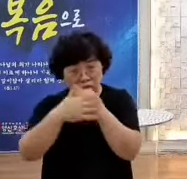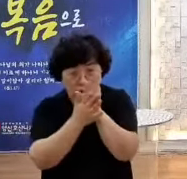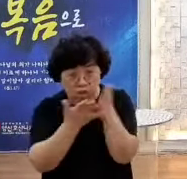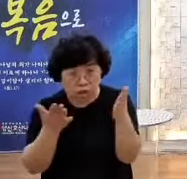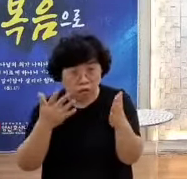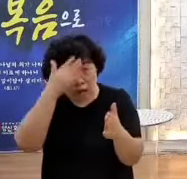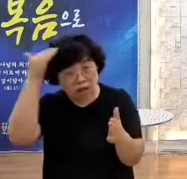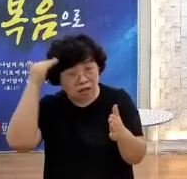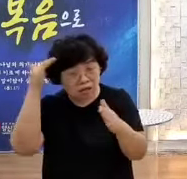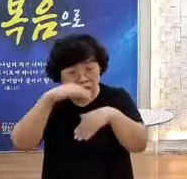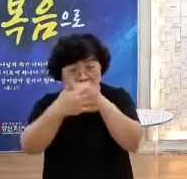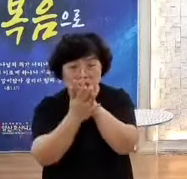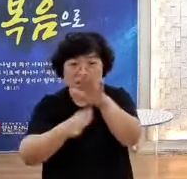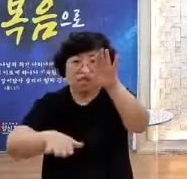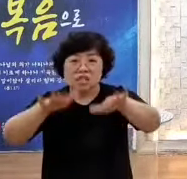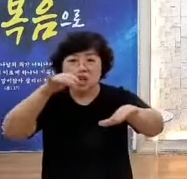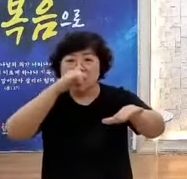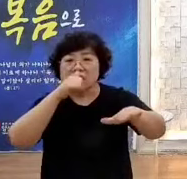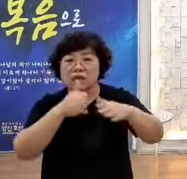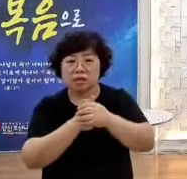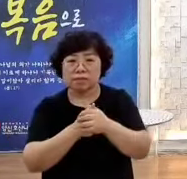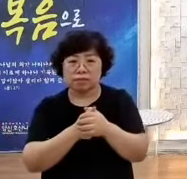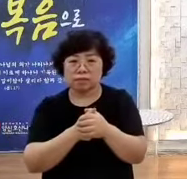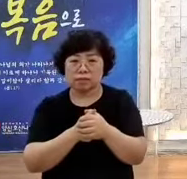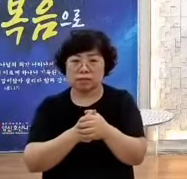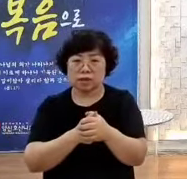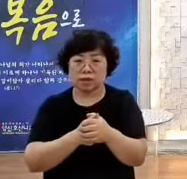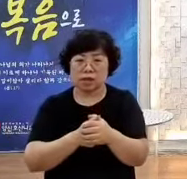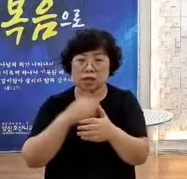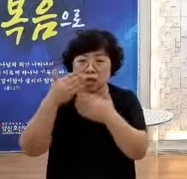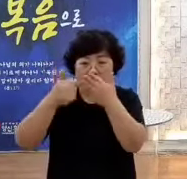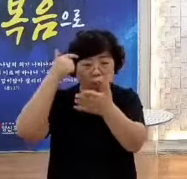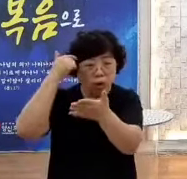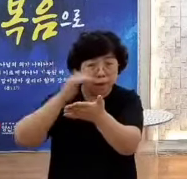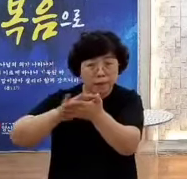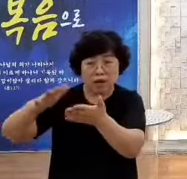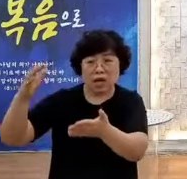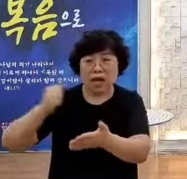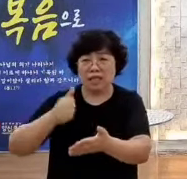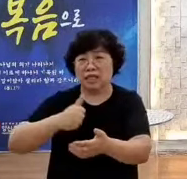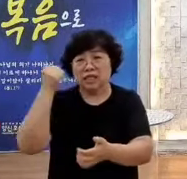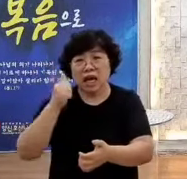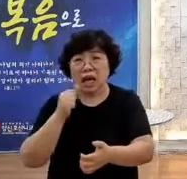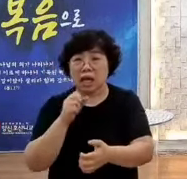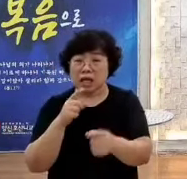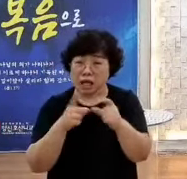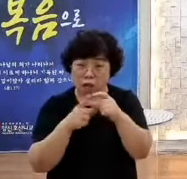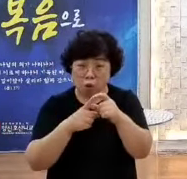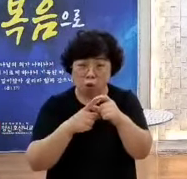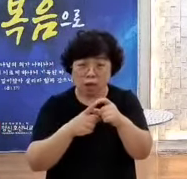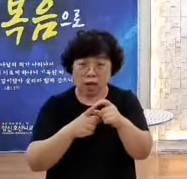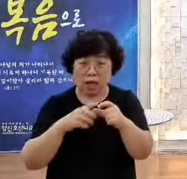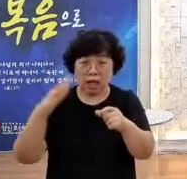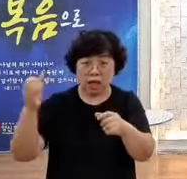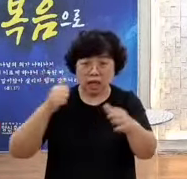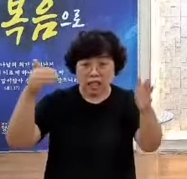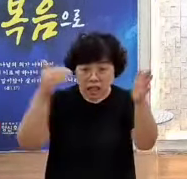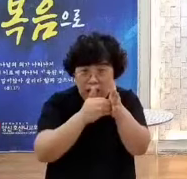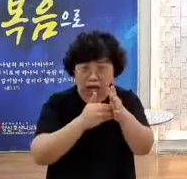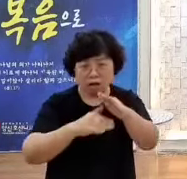화평하게 되었다. 분명히 차이가 있습니다. 이게 뭐 큰 틀에서는 차이가 없다 할 수